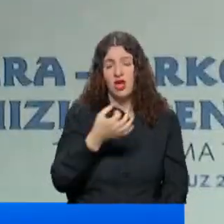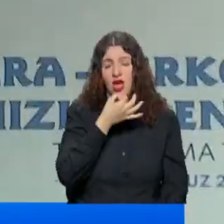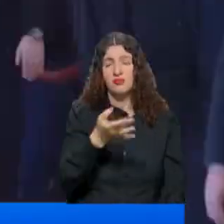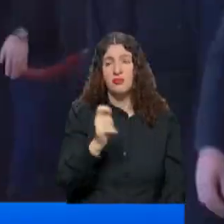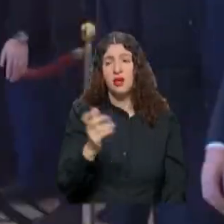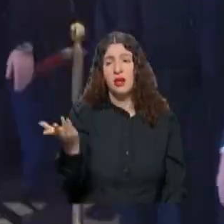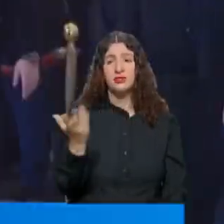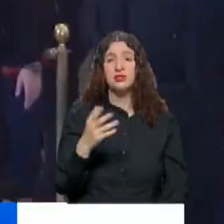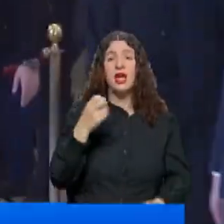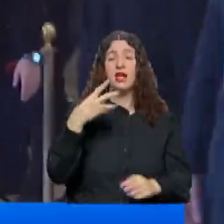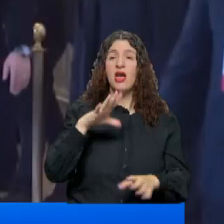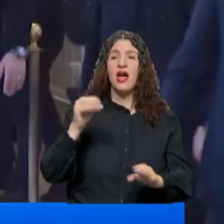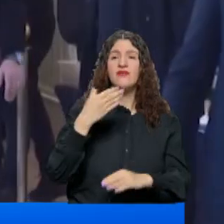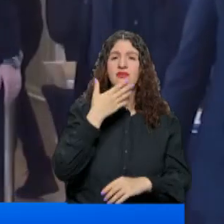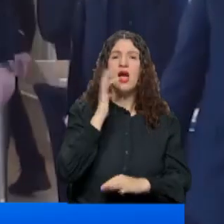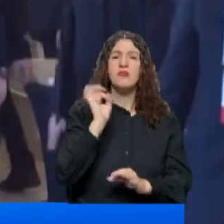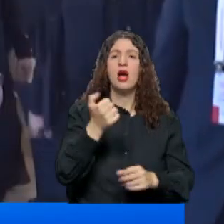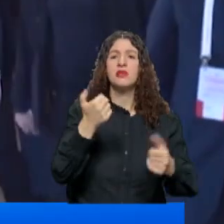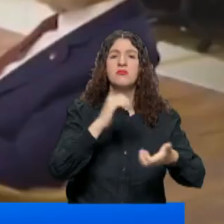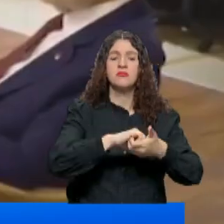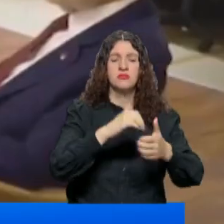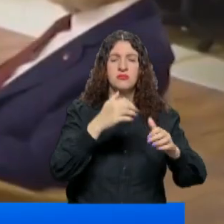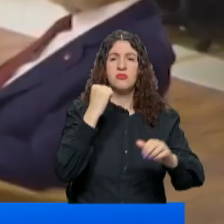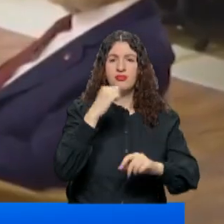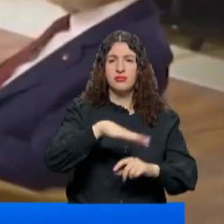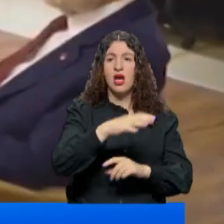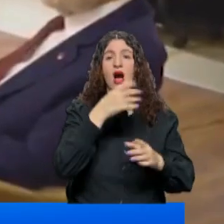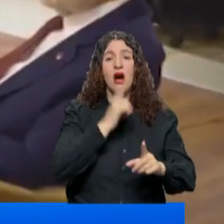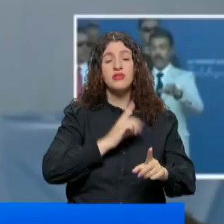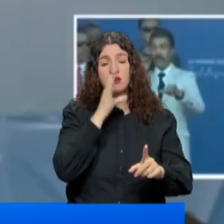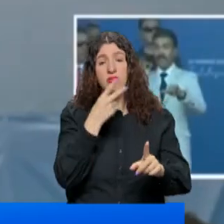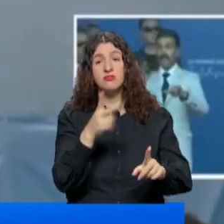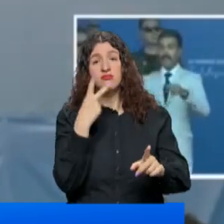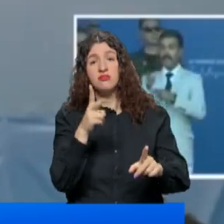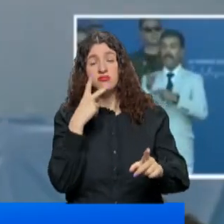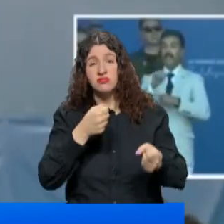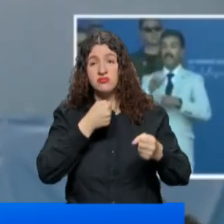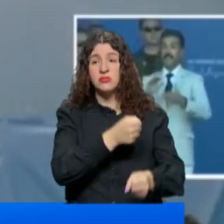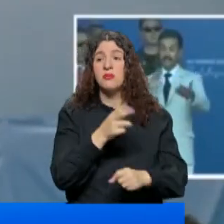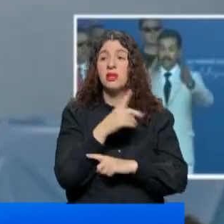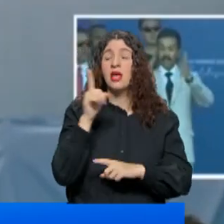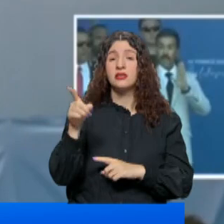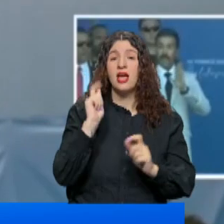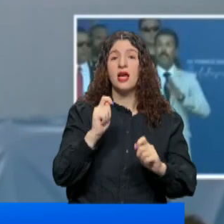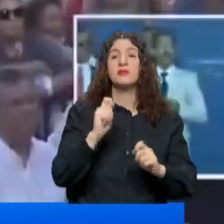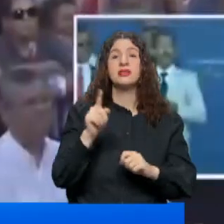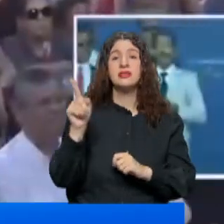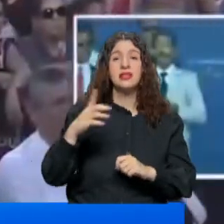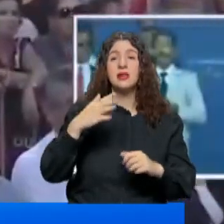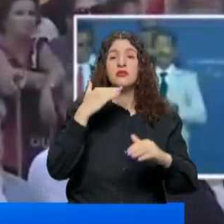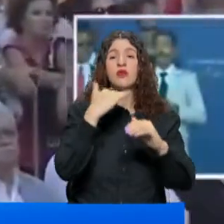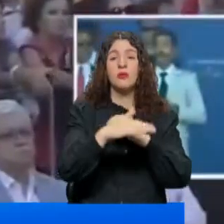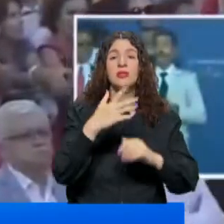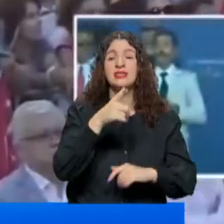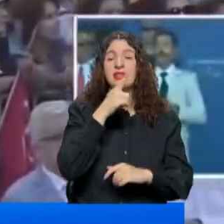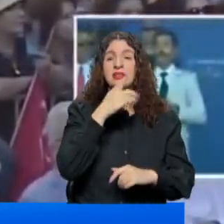ilan ederlerdi. Erdoğan her fırsatta altılı masaya "adayınızı açıklayın" baskısı yaparken, Kılıçdaroğlu Balıkesir'de düzenlediği Milletin